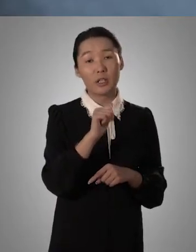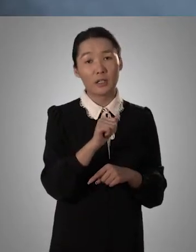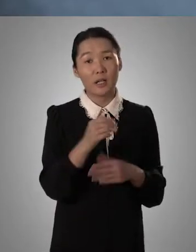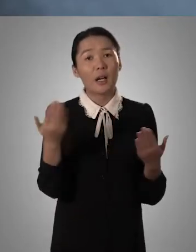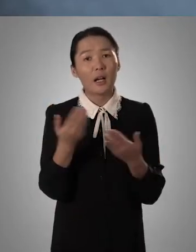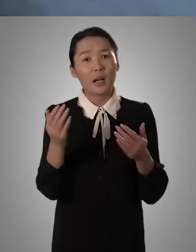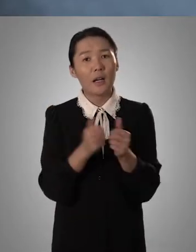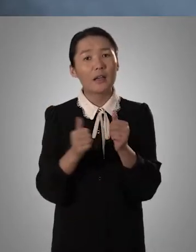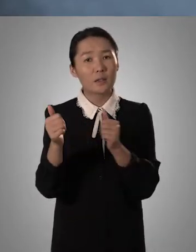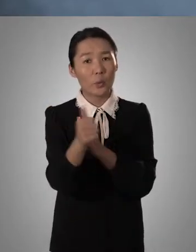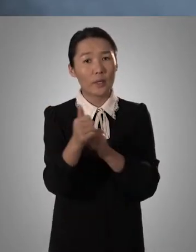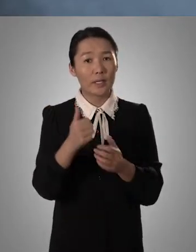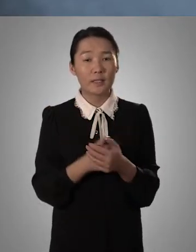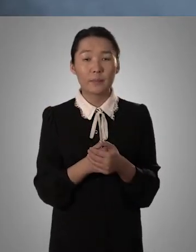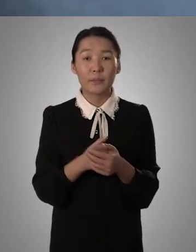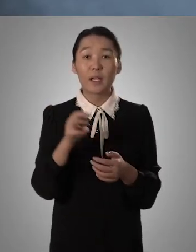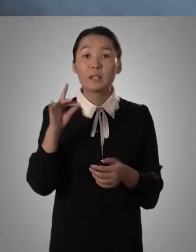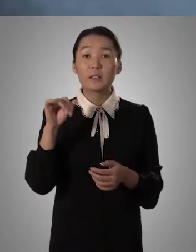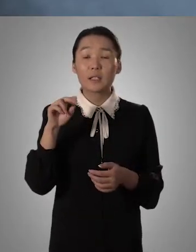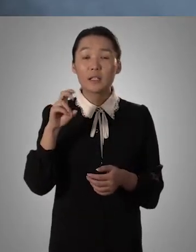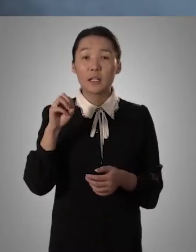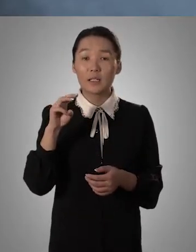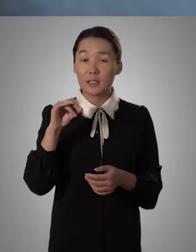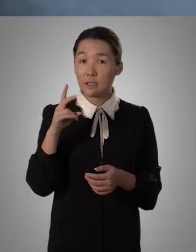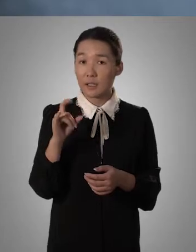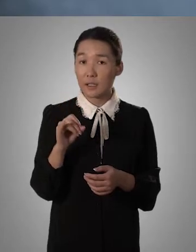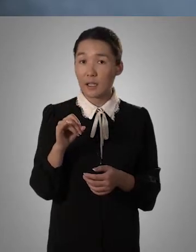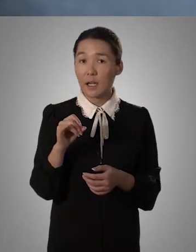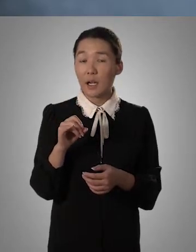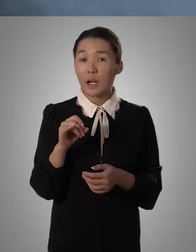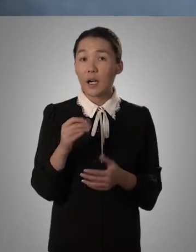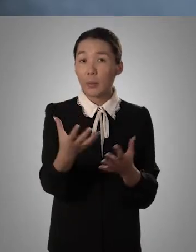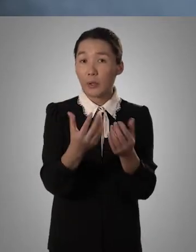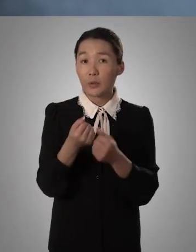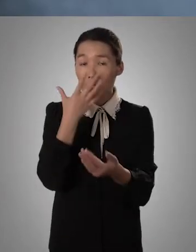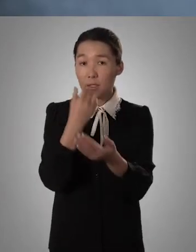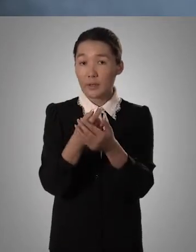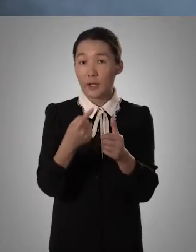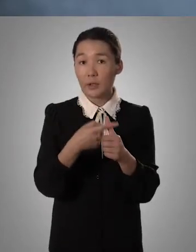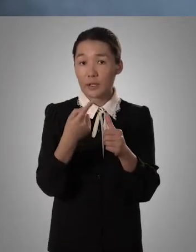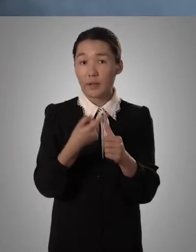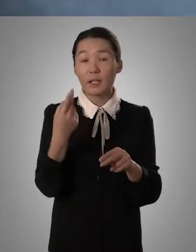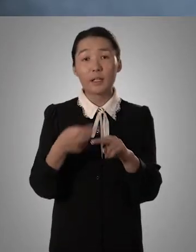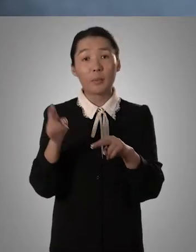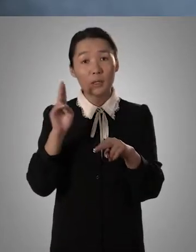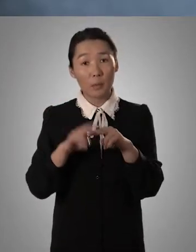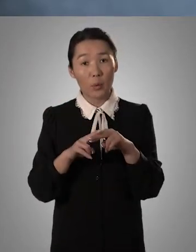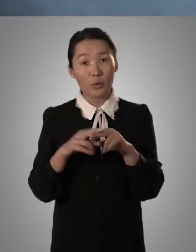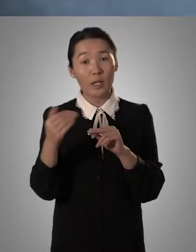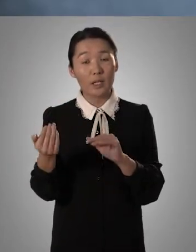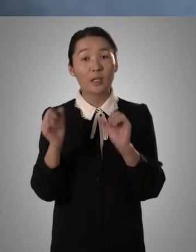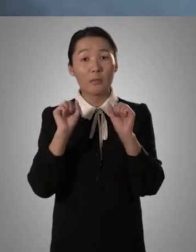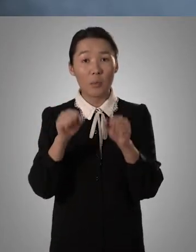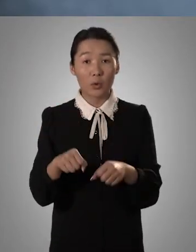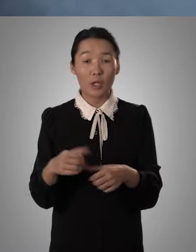особенность страдательное причастие по моему получили свое название еще и потому что их можно